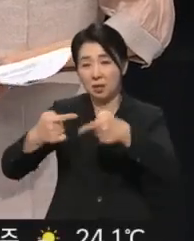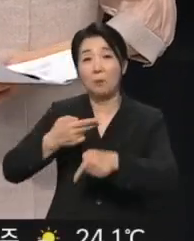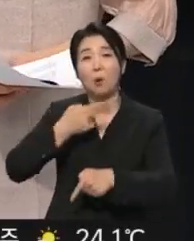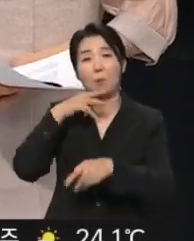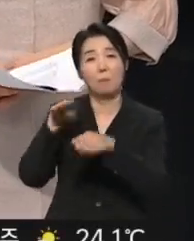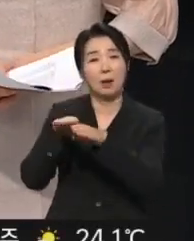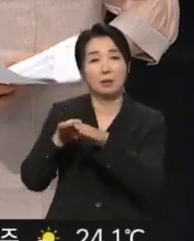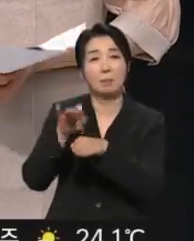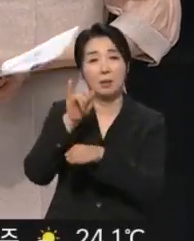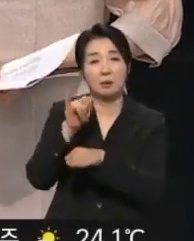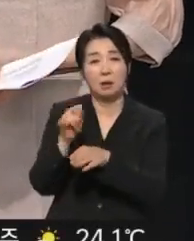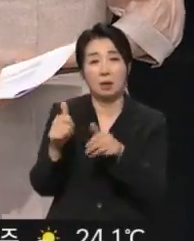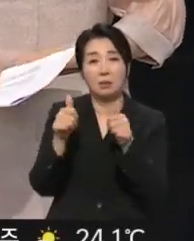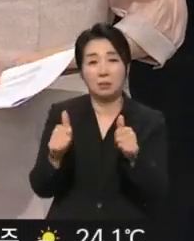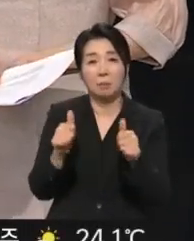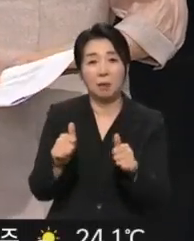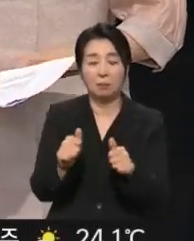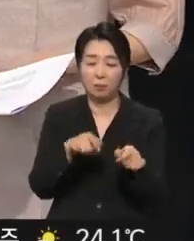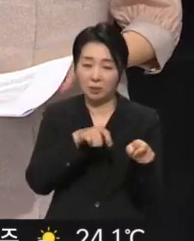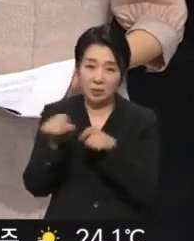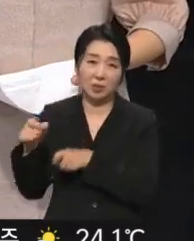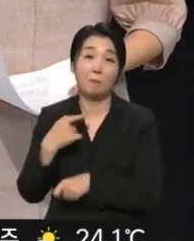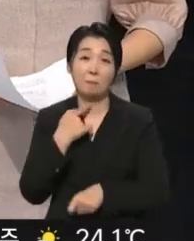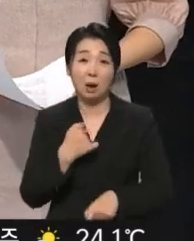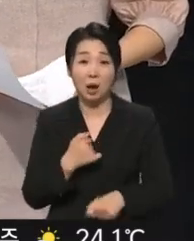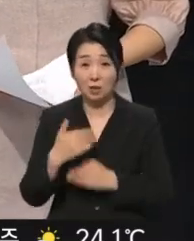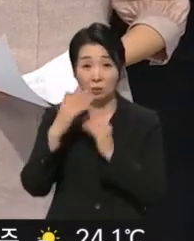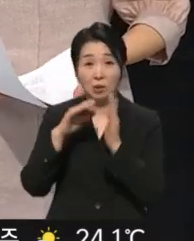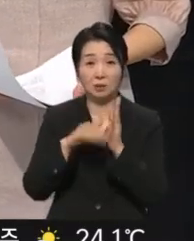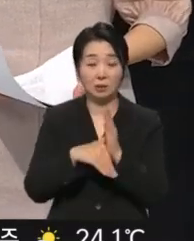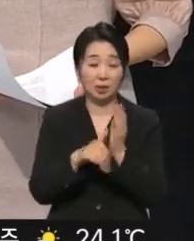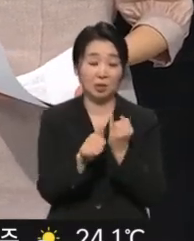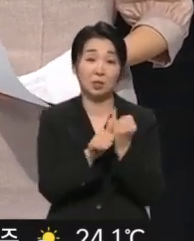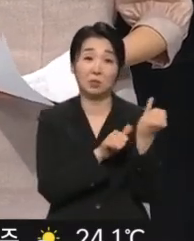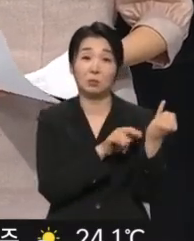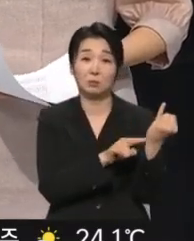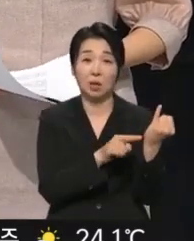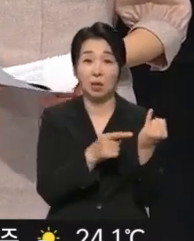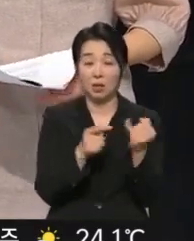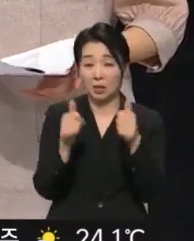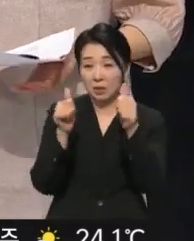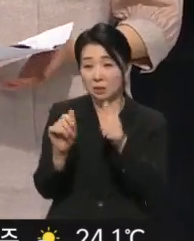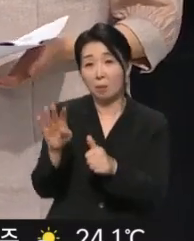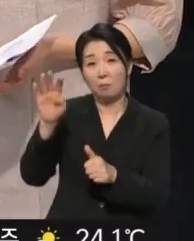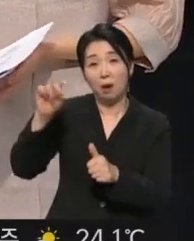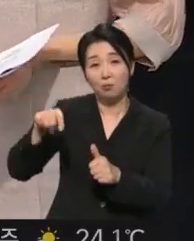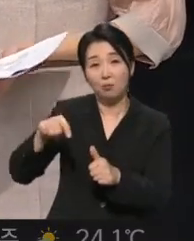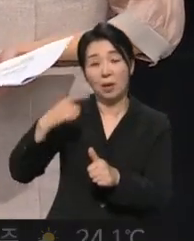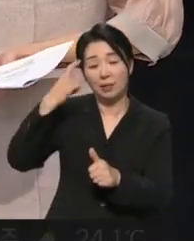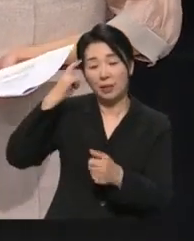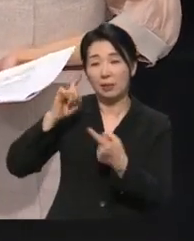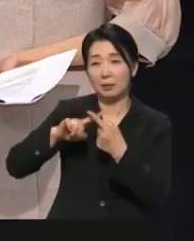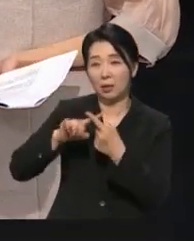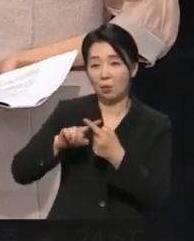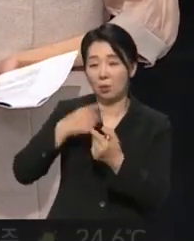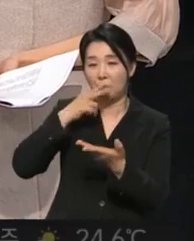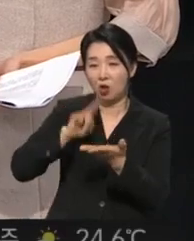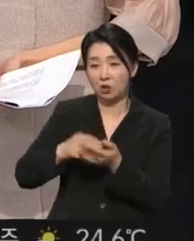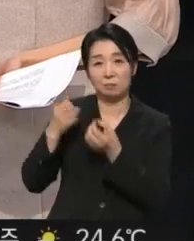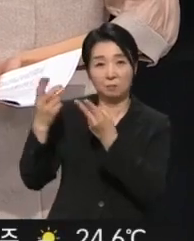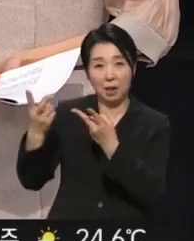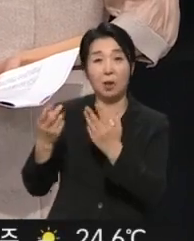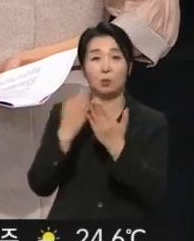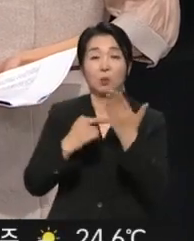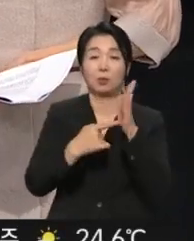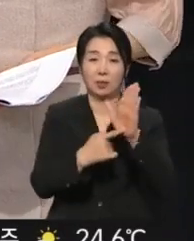등 재판을 여러 차례 지연했는데요. 이 과정에서 이순자 씨가 재판부에 의견서 형태로 전달한 두 통의 편지가